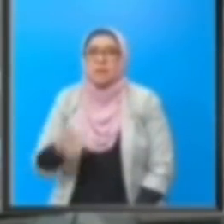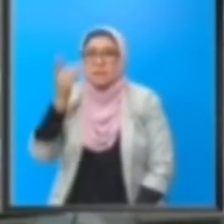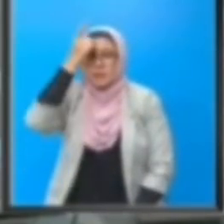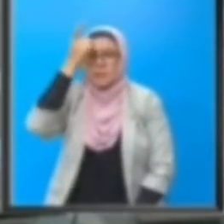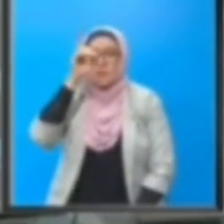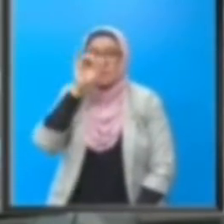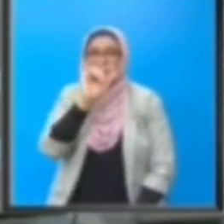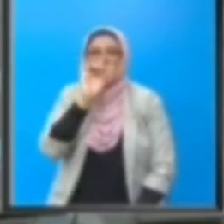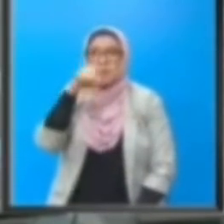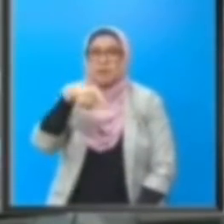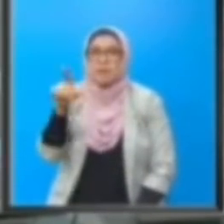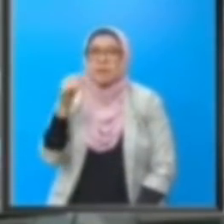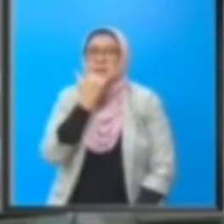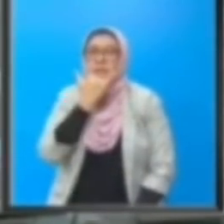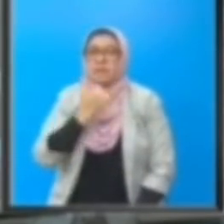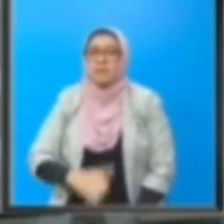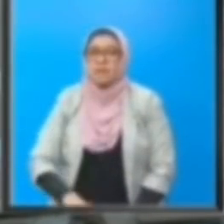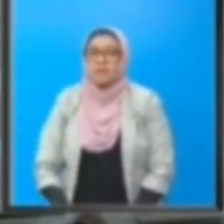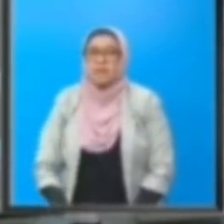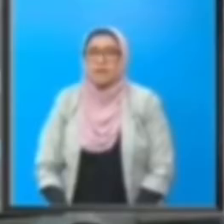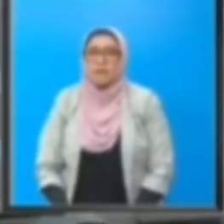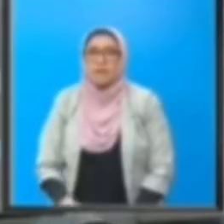silap.